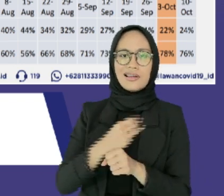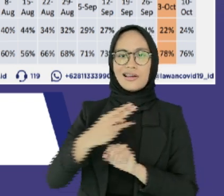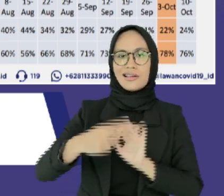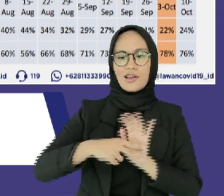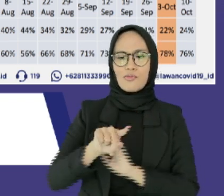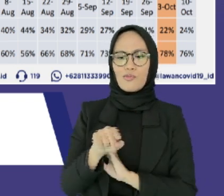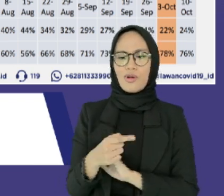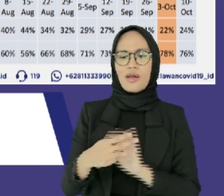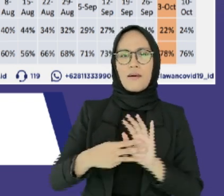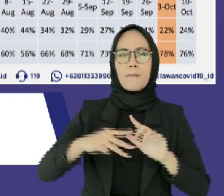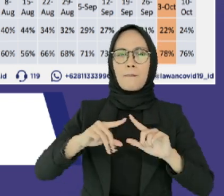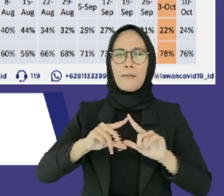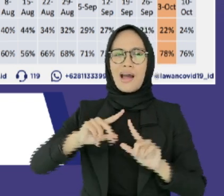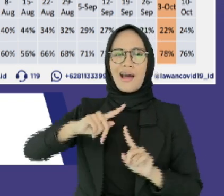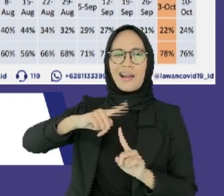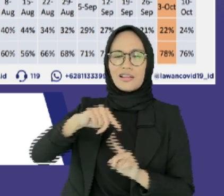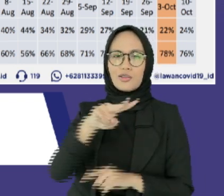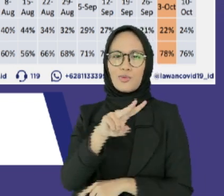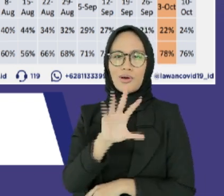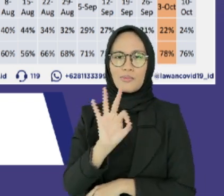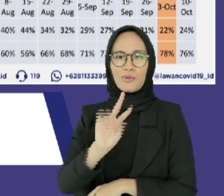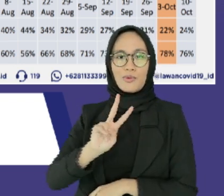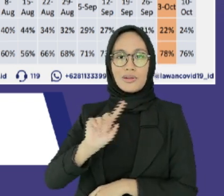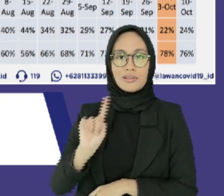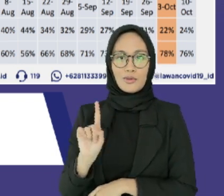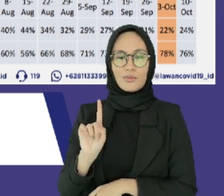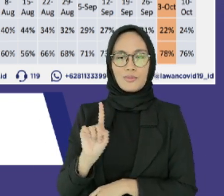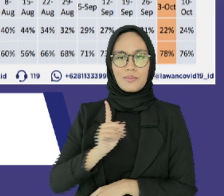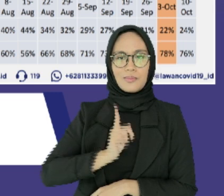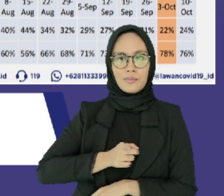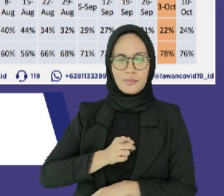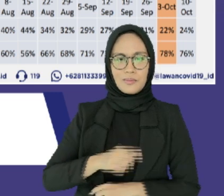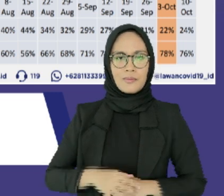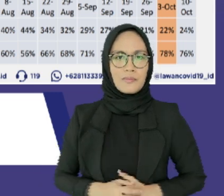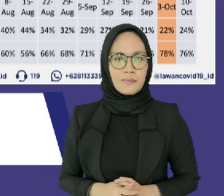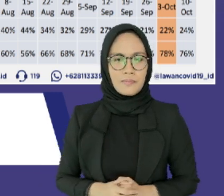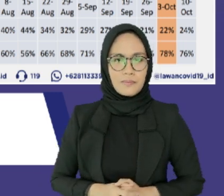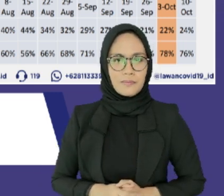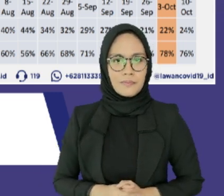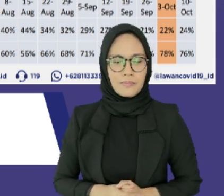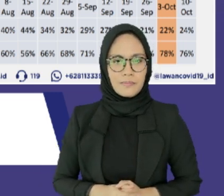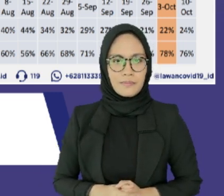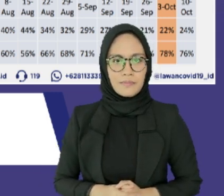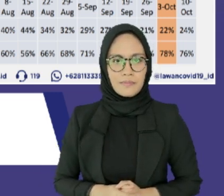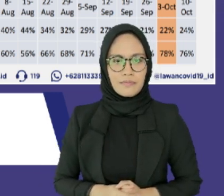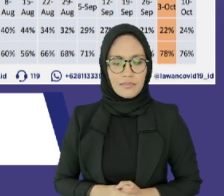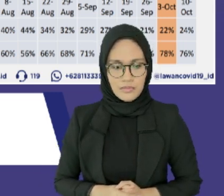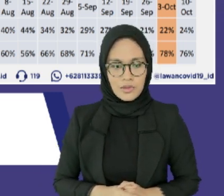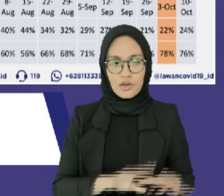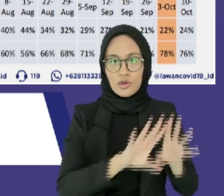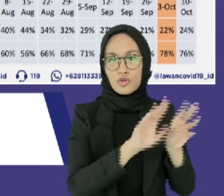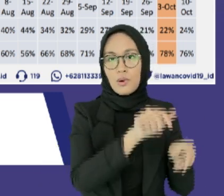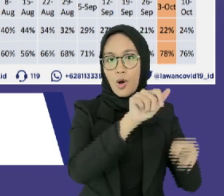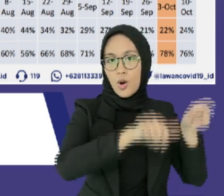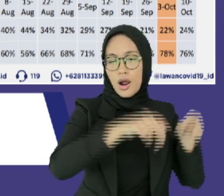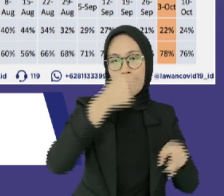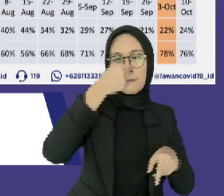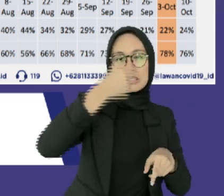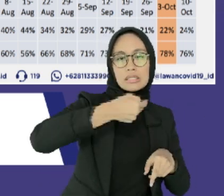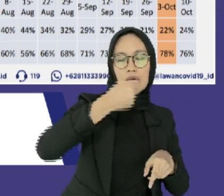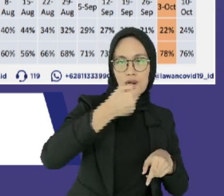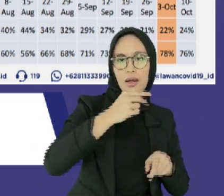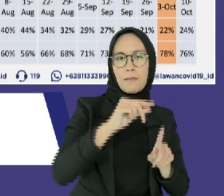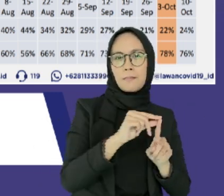sejak bulan Maret 2021 dan perlu diperhatikan bahwa jumlah orang yang diperiksa dengan PCR dan